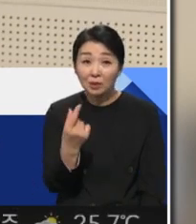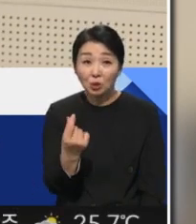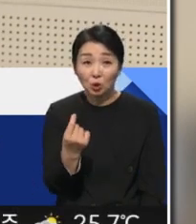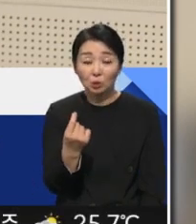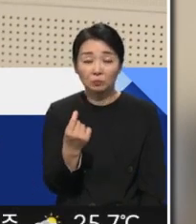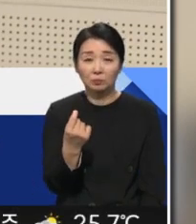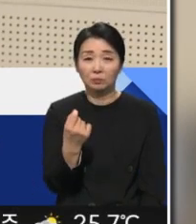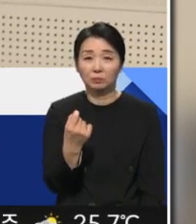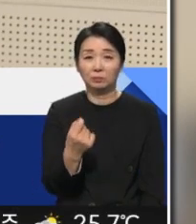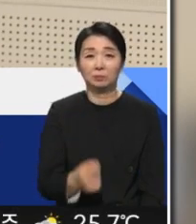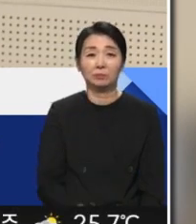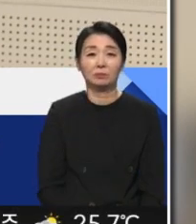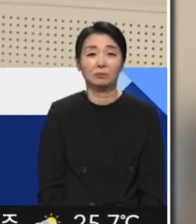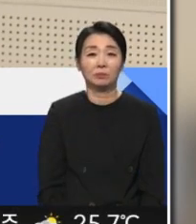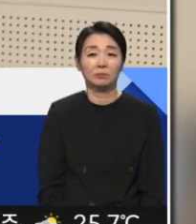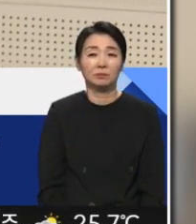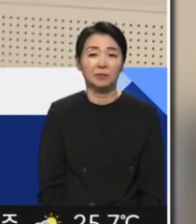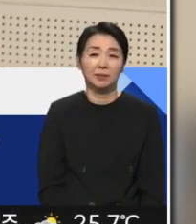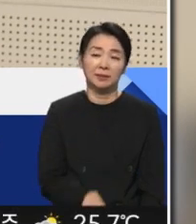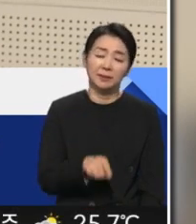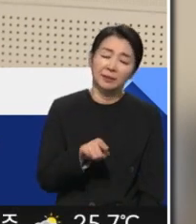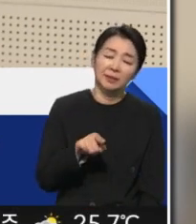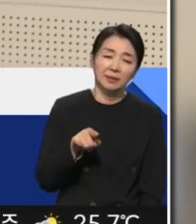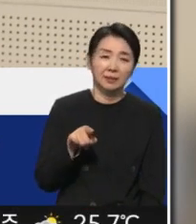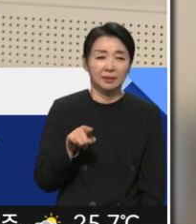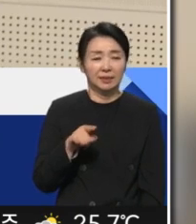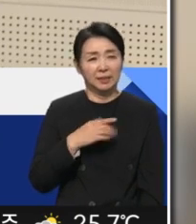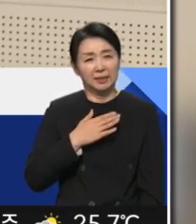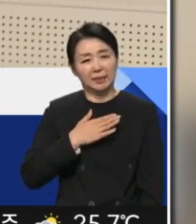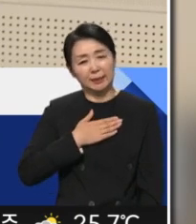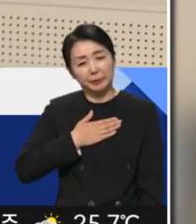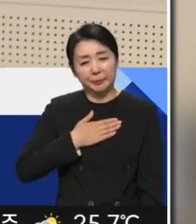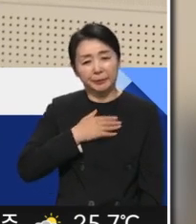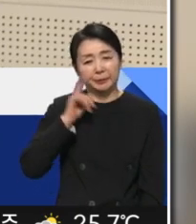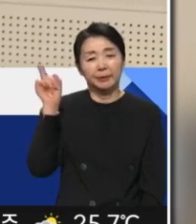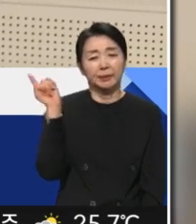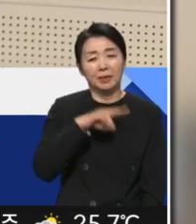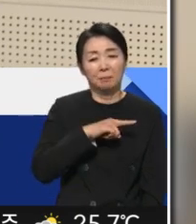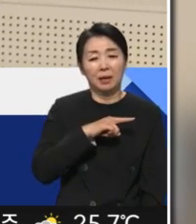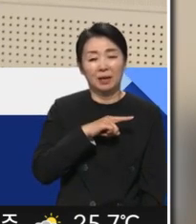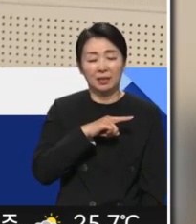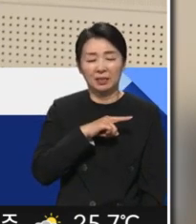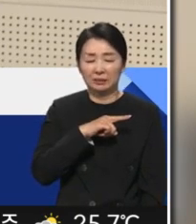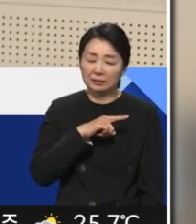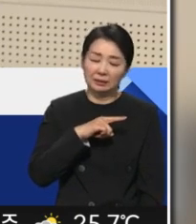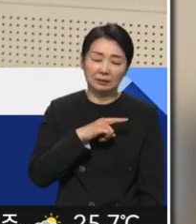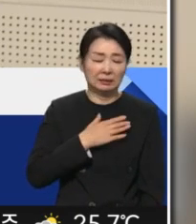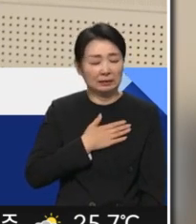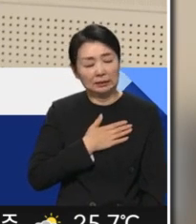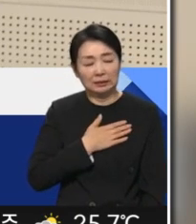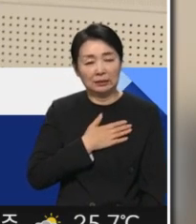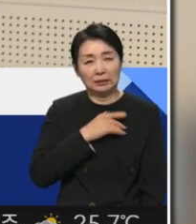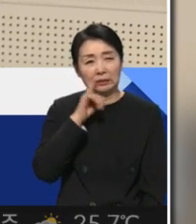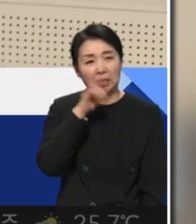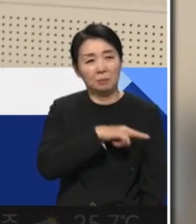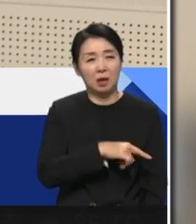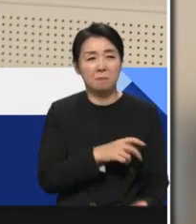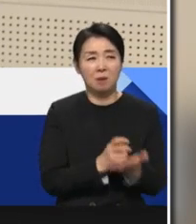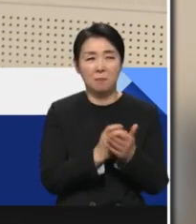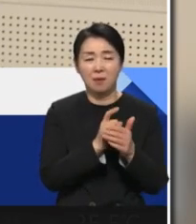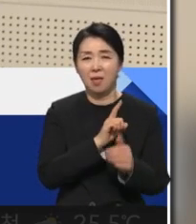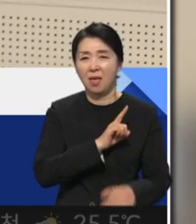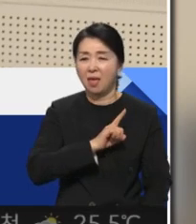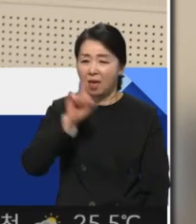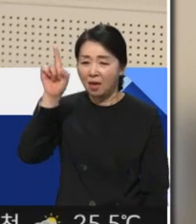것처럼 좀 이것도 좀 기분이 별로 안 좋았던 별로 안 좋은 게 아니라 좀 뭔가 법적 조치를 해야 되나 이런